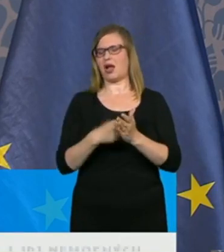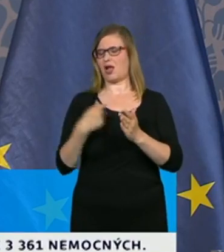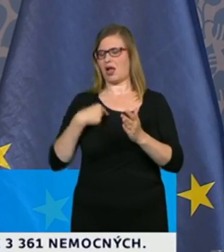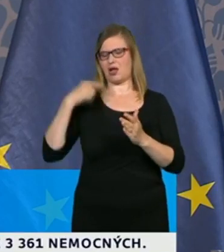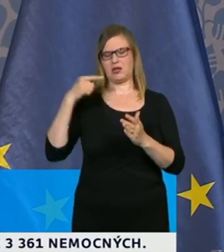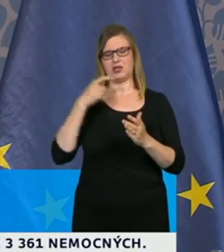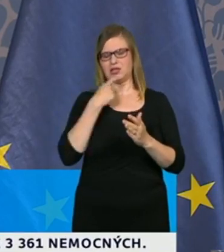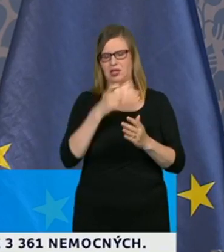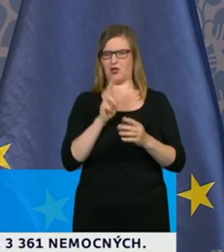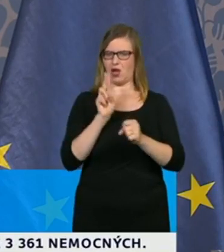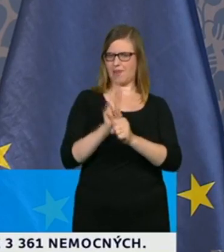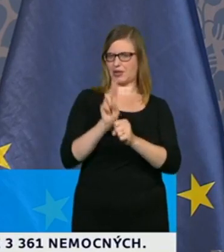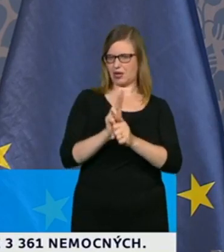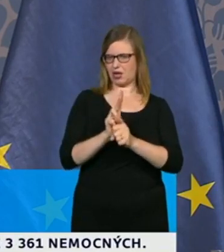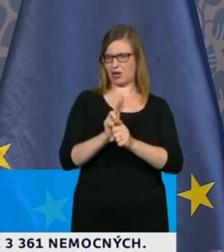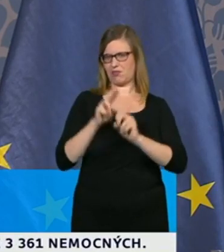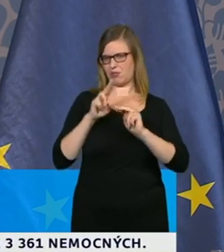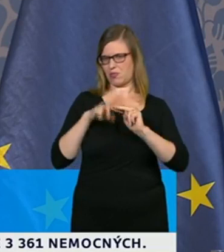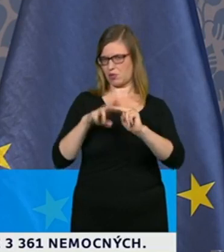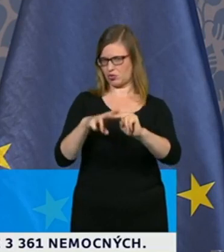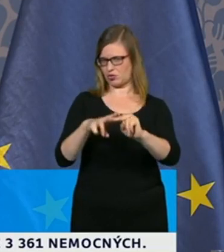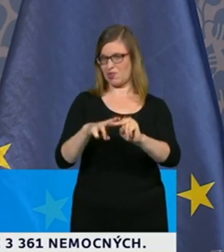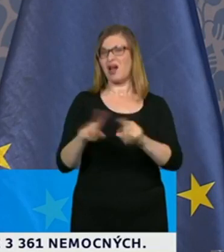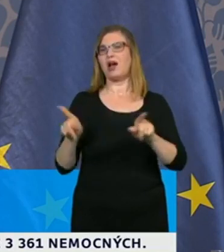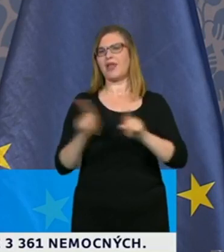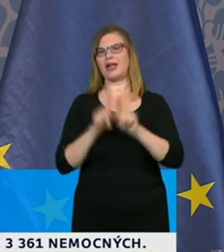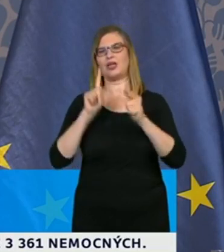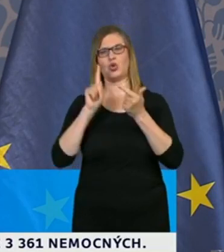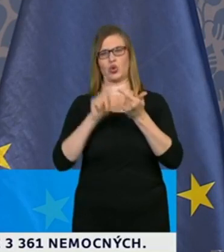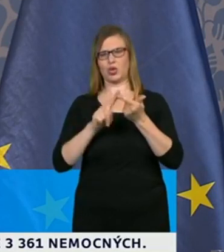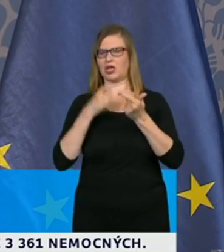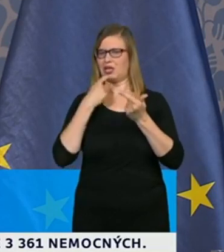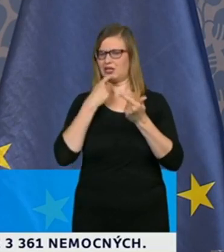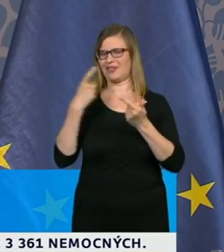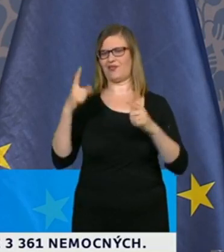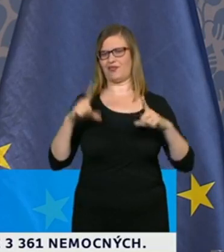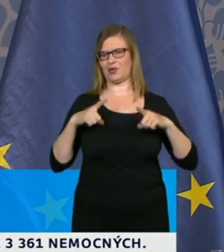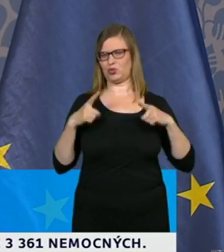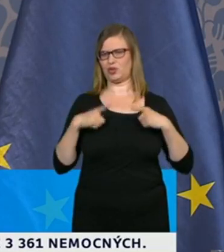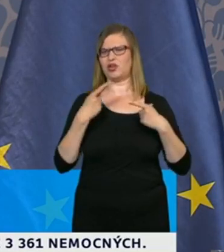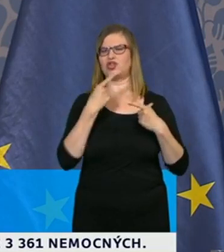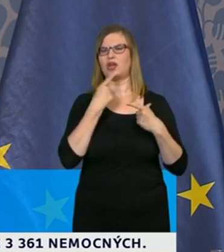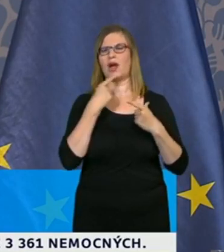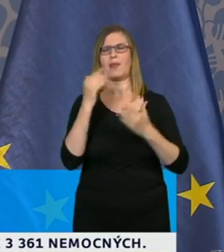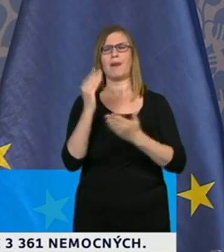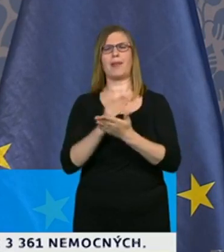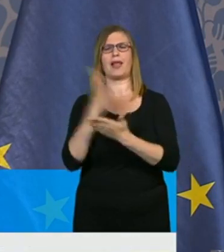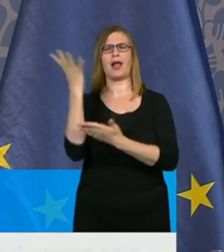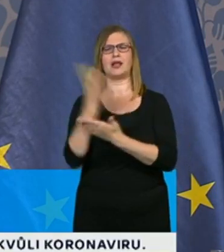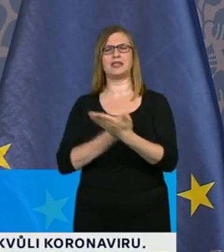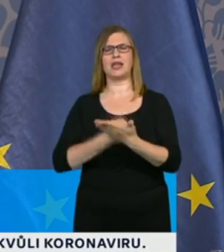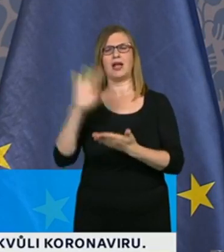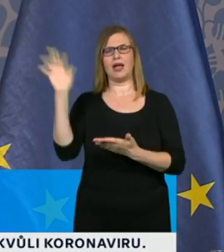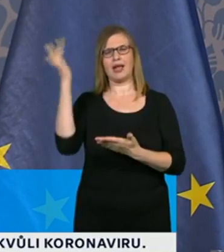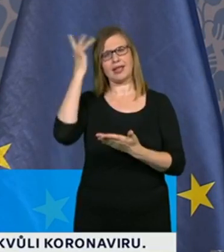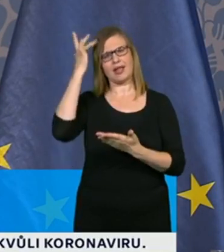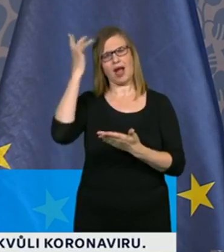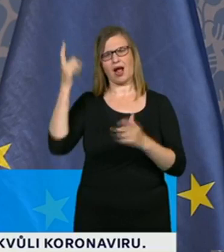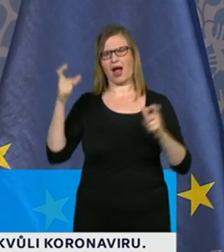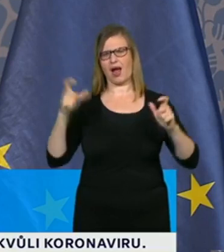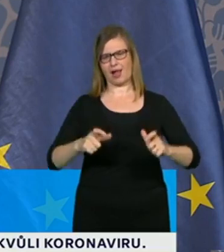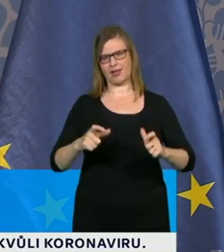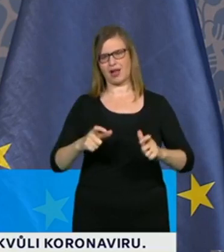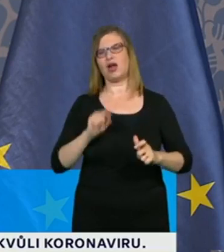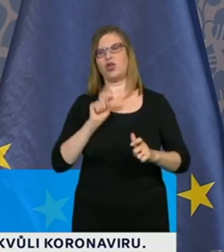a eventuálně zvážit některá lokální opatření, protože my počítáme s tím, že pokud dojde k tomu, že v